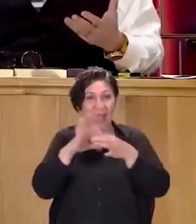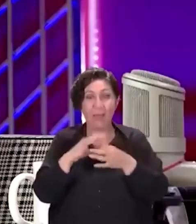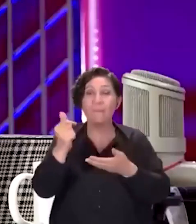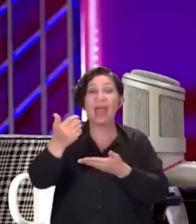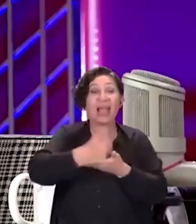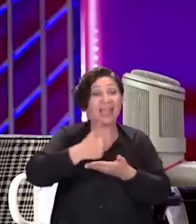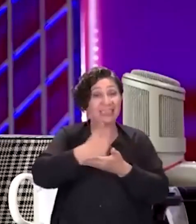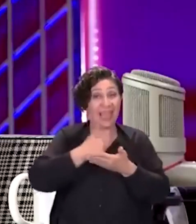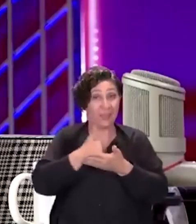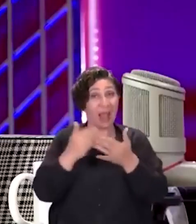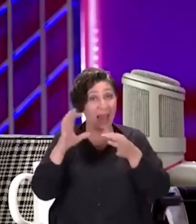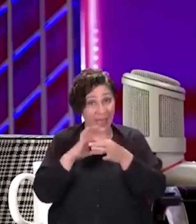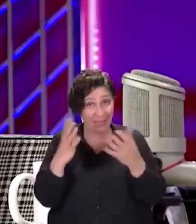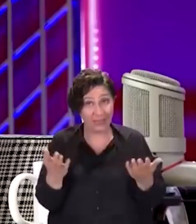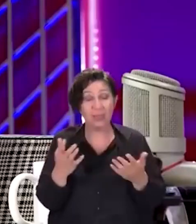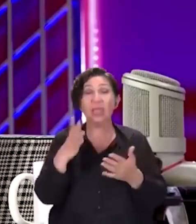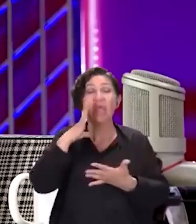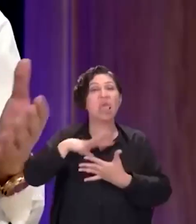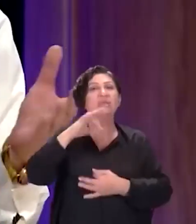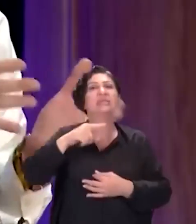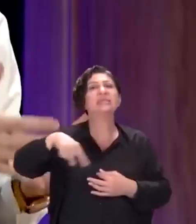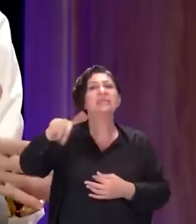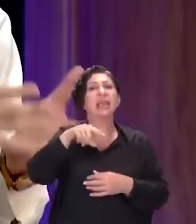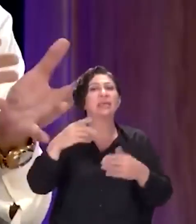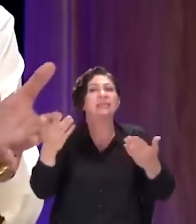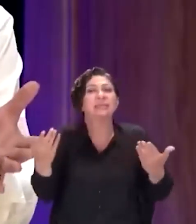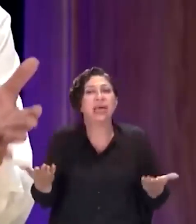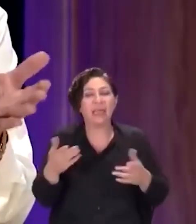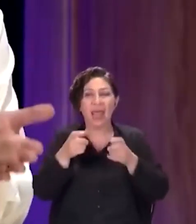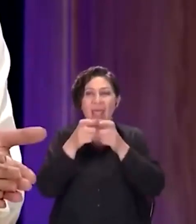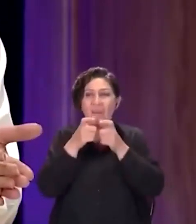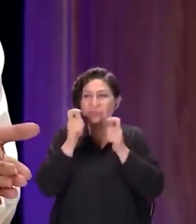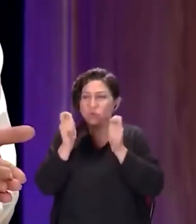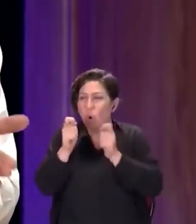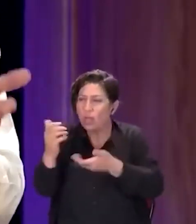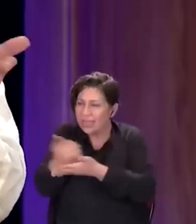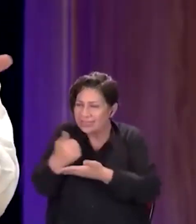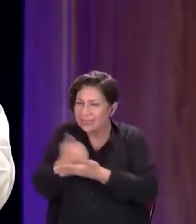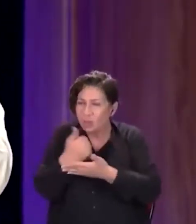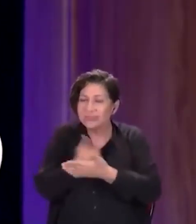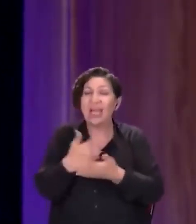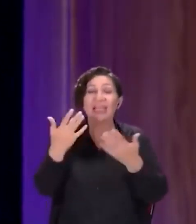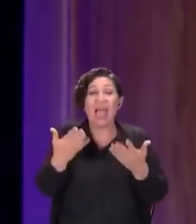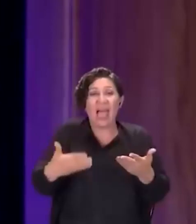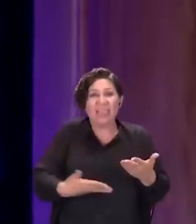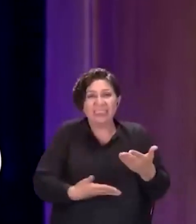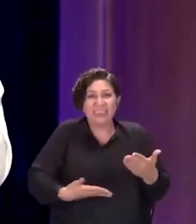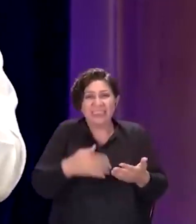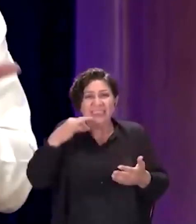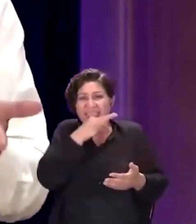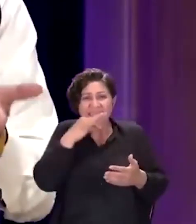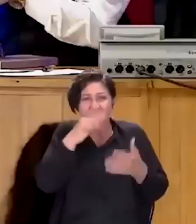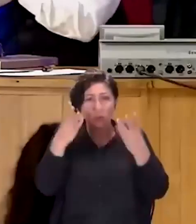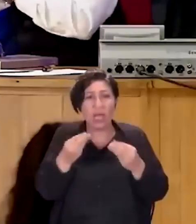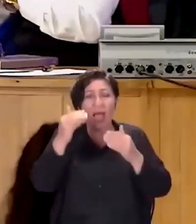para kazanma düzeniyle de alakalı. Evet. Yani insanlar zaten ekmeklerini taştan çıkarıyorlarsa, zaten açlık sınırı